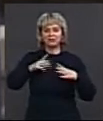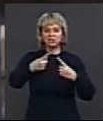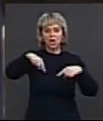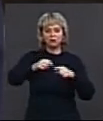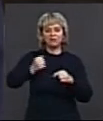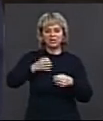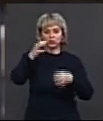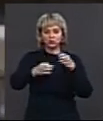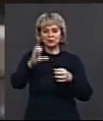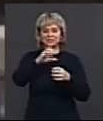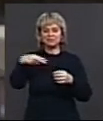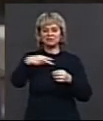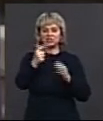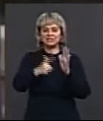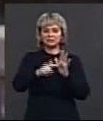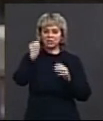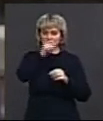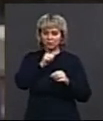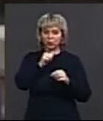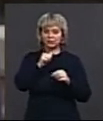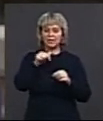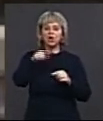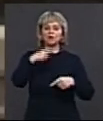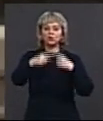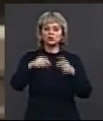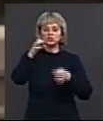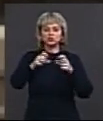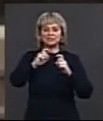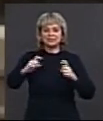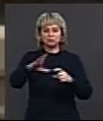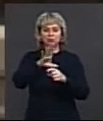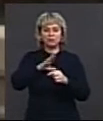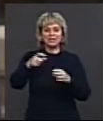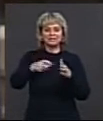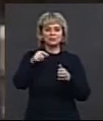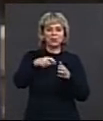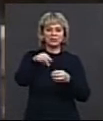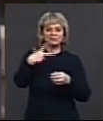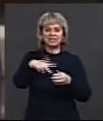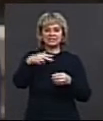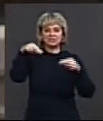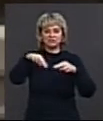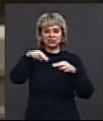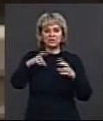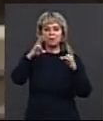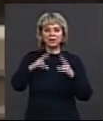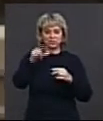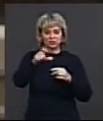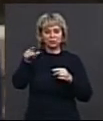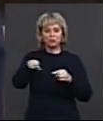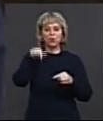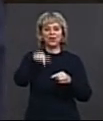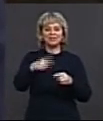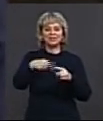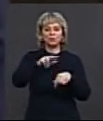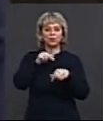окружной военный суд в сентябре 2017 года. В ходе судебных заседаний были допрошены более 30 свидетелей и потерпевших по